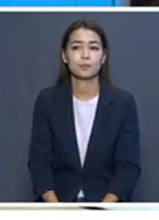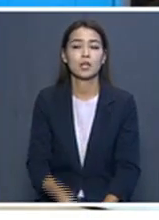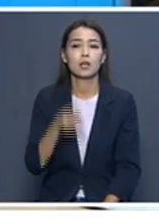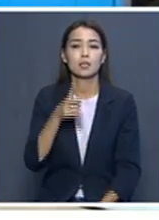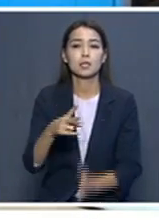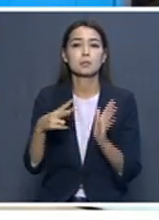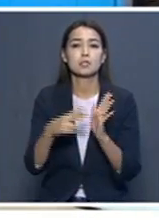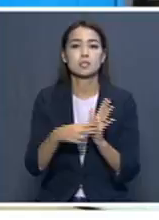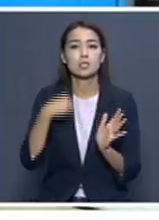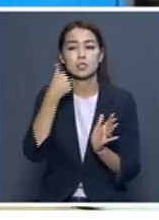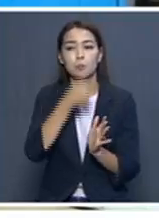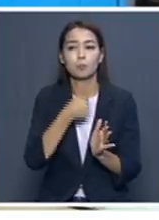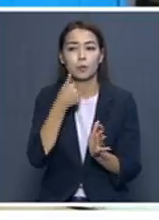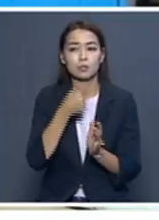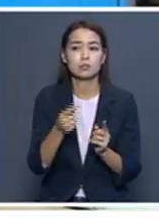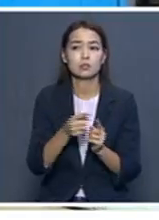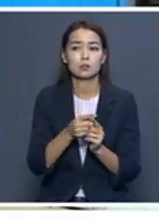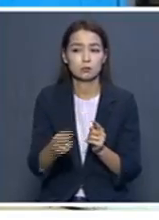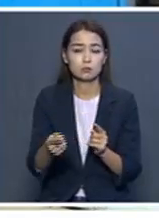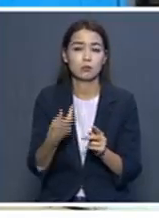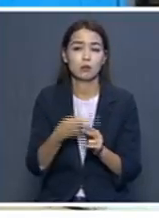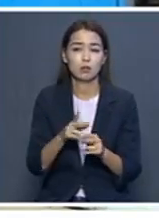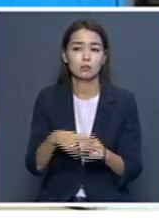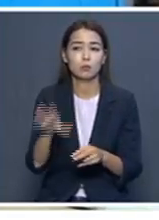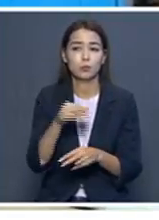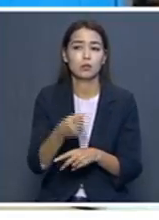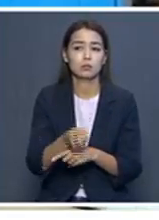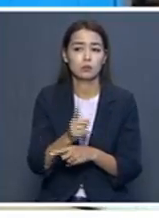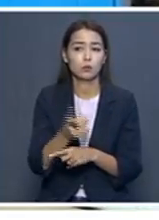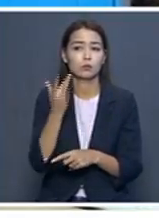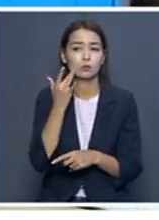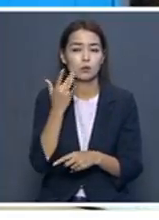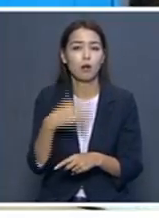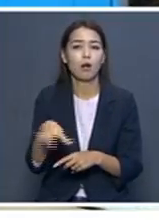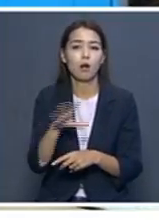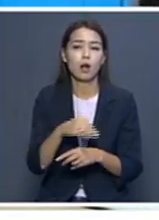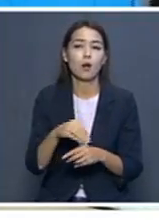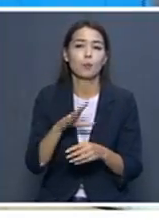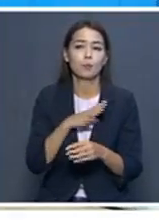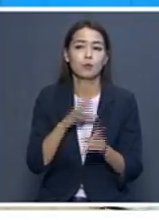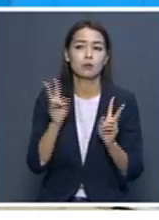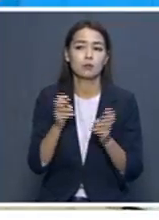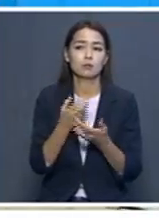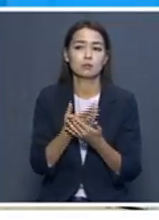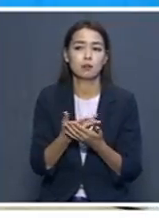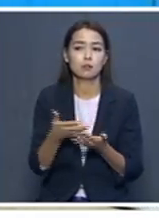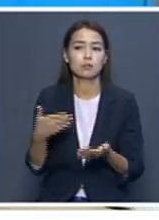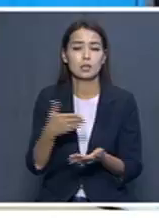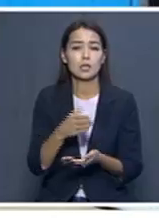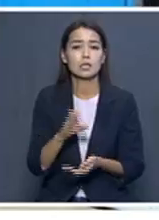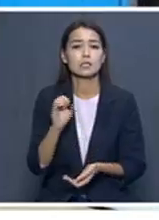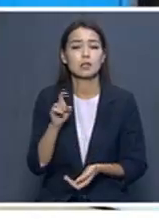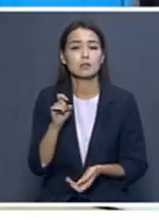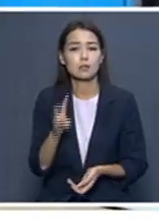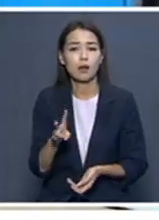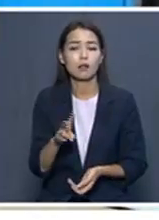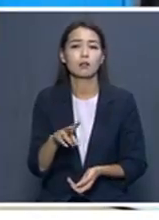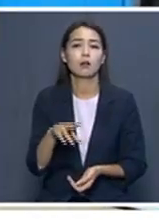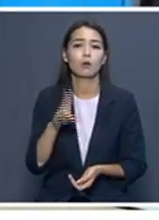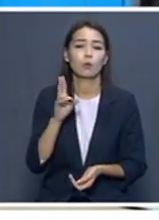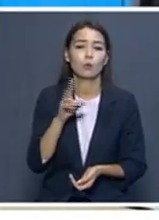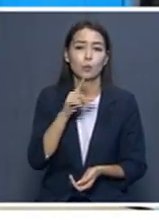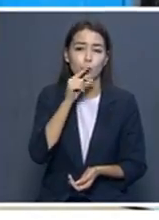2008-ден бастап ең алғаш көргенім осы 2008-де көрдім. Жылан балықтың қазір көбейіп кетті жылан балық. Сазан балыққа көксерке азайып